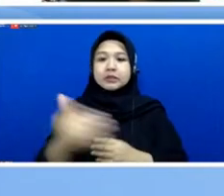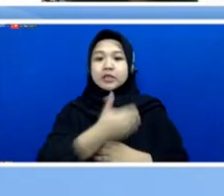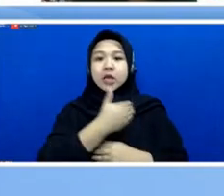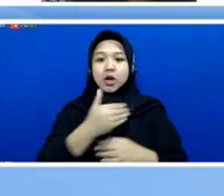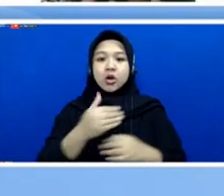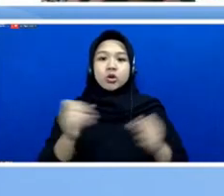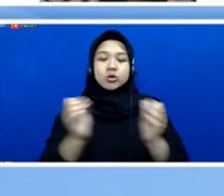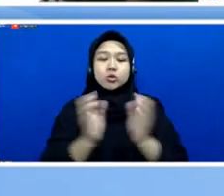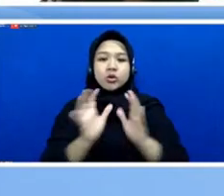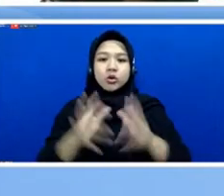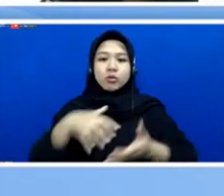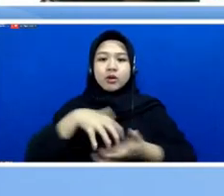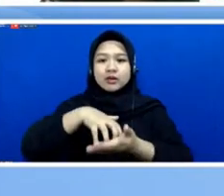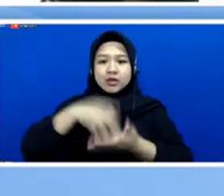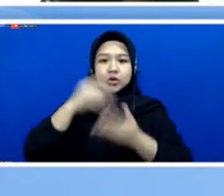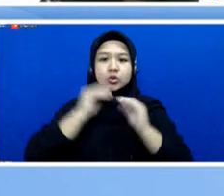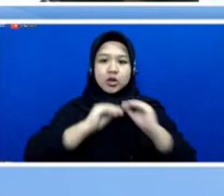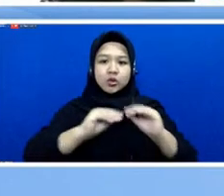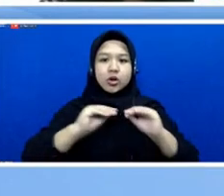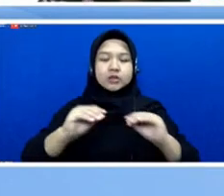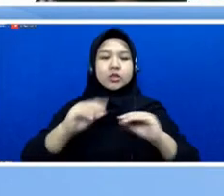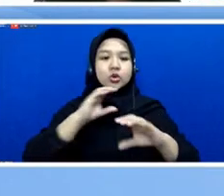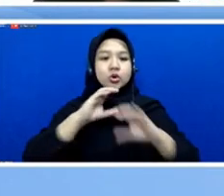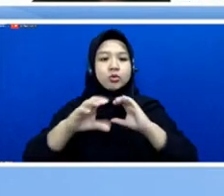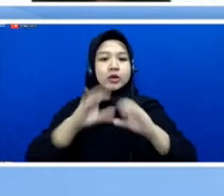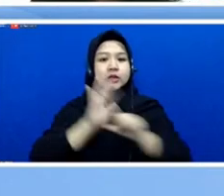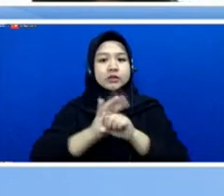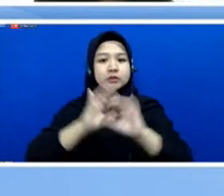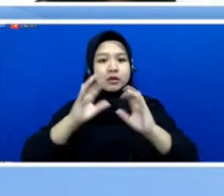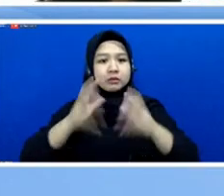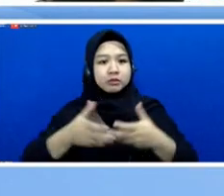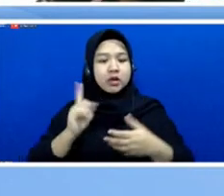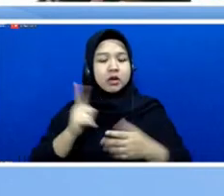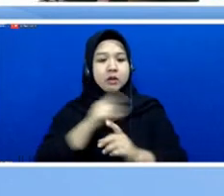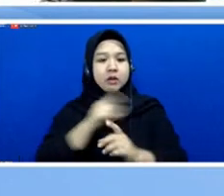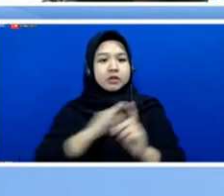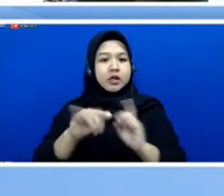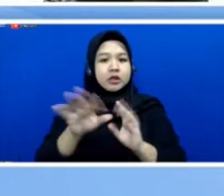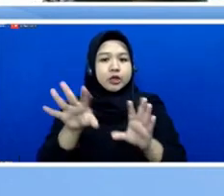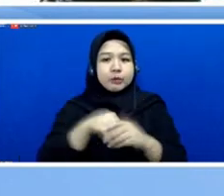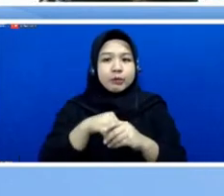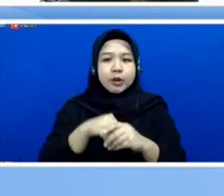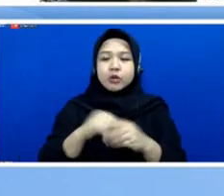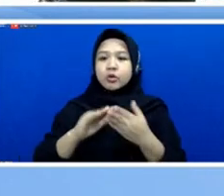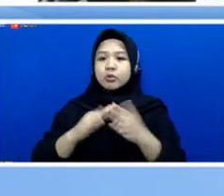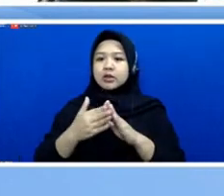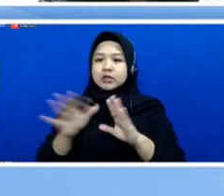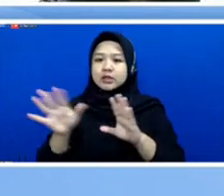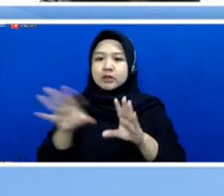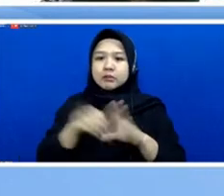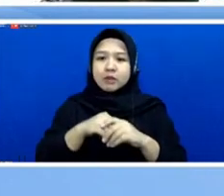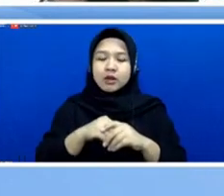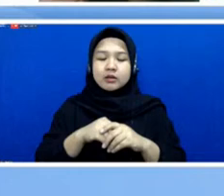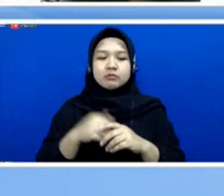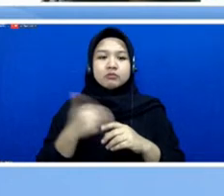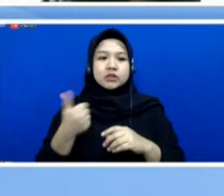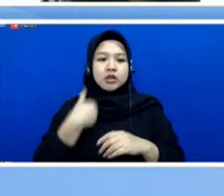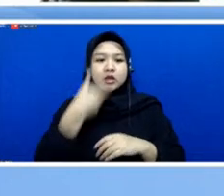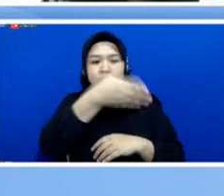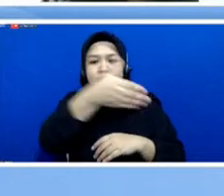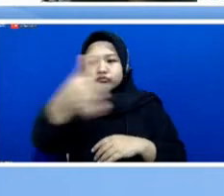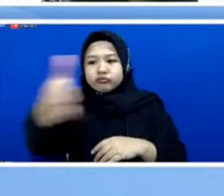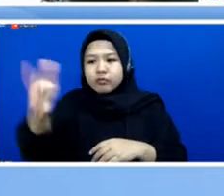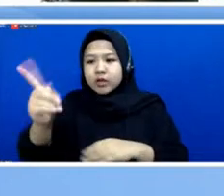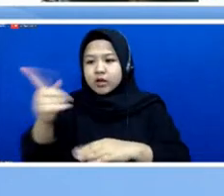populasi rentan untuk edukasi dan komunikasi pandemi dengan pelibatan masyarakat, pelibatan komunitas, dengan penjangkauan, dengan ada leader